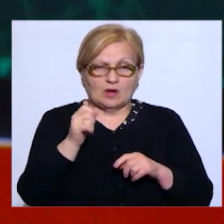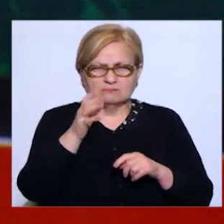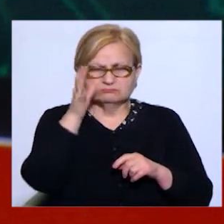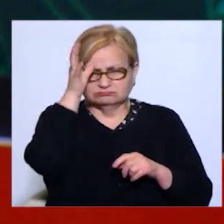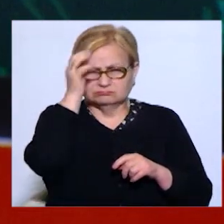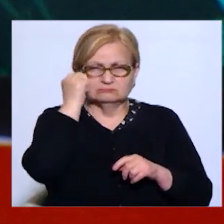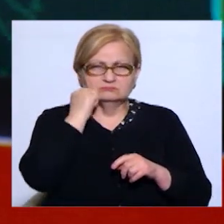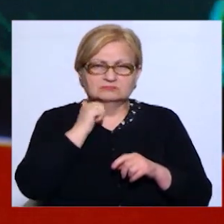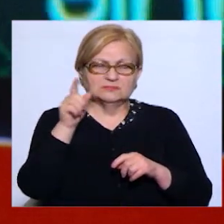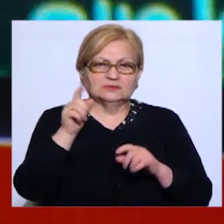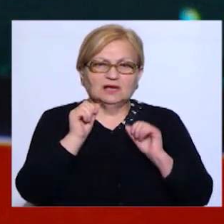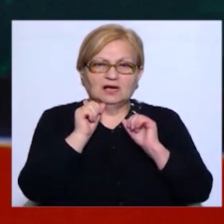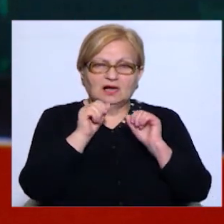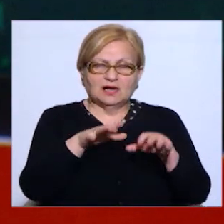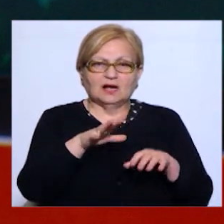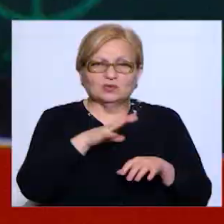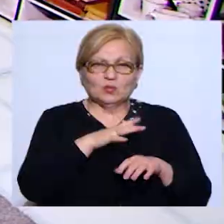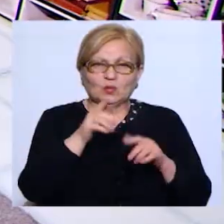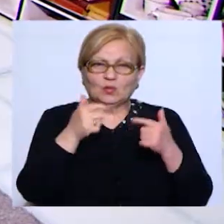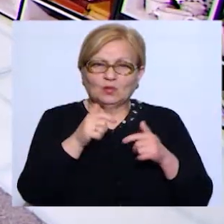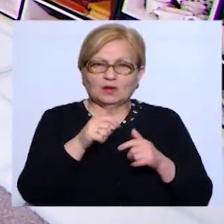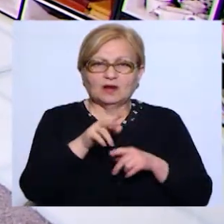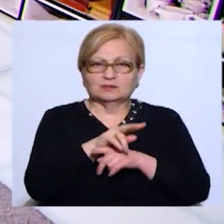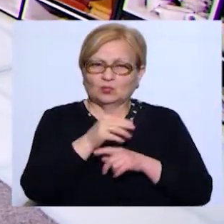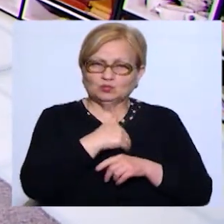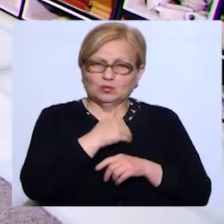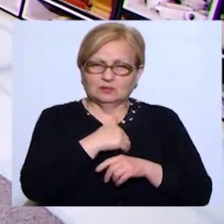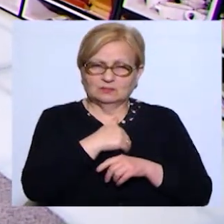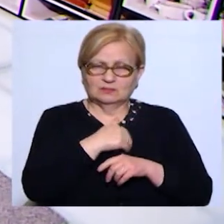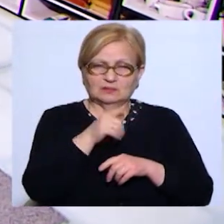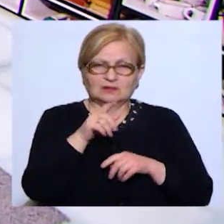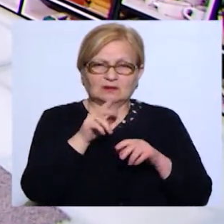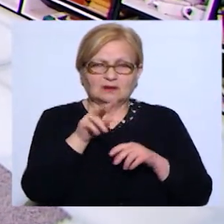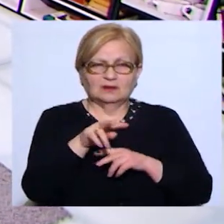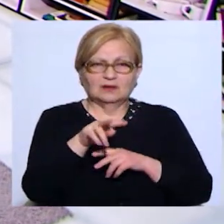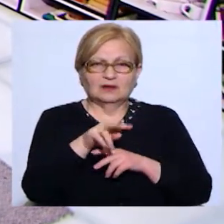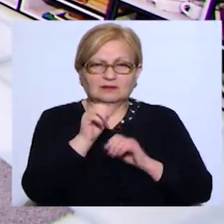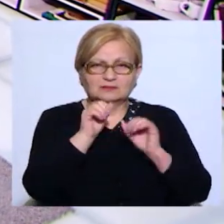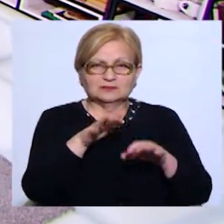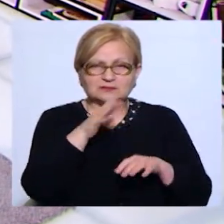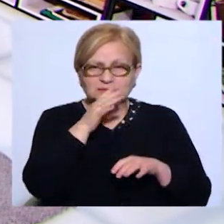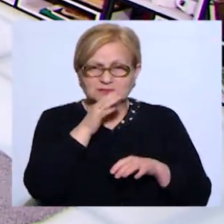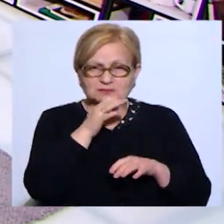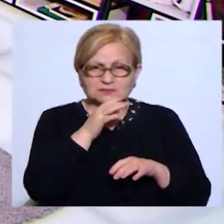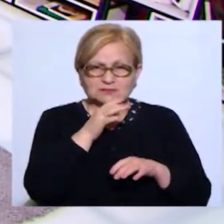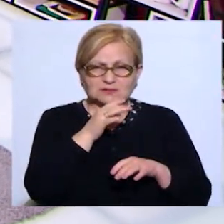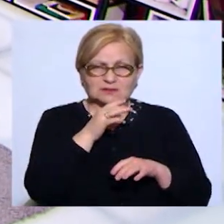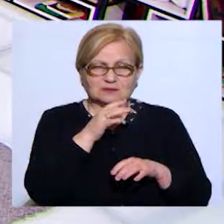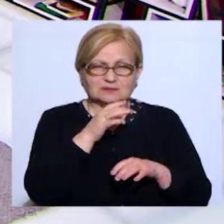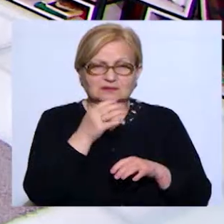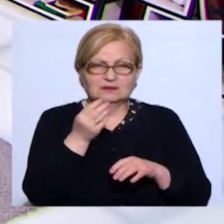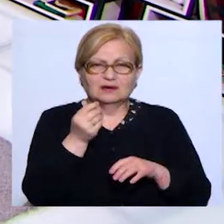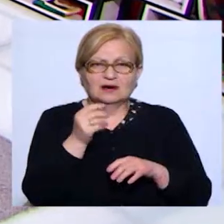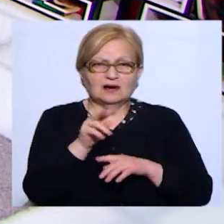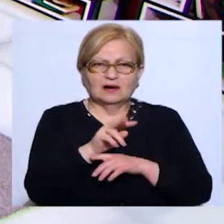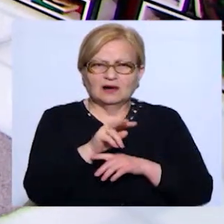აბარებდა ჰუმანიტარულ ფაკულტეტზე, ესეთი ლეგენდაა. და ამბობენ რომ ჰუმანიტარულ ფაკულტეტზე ჩაბარების დროს არც